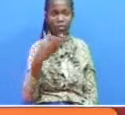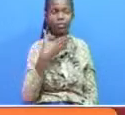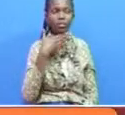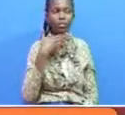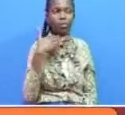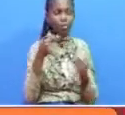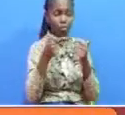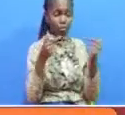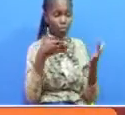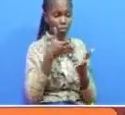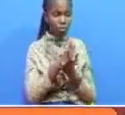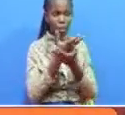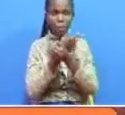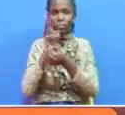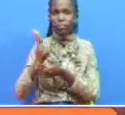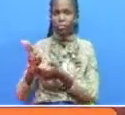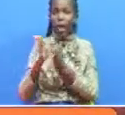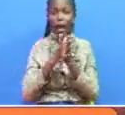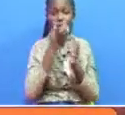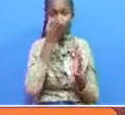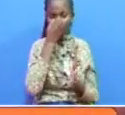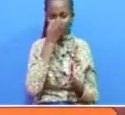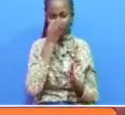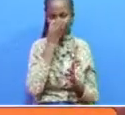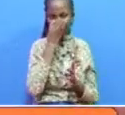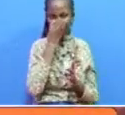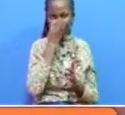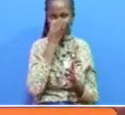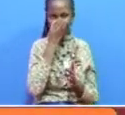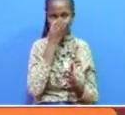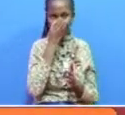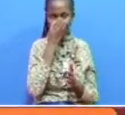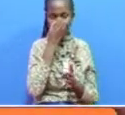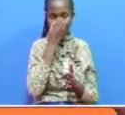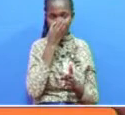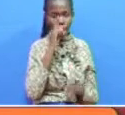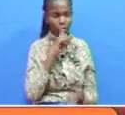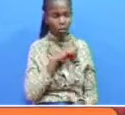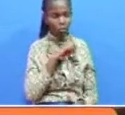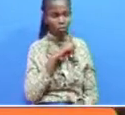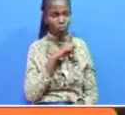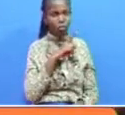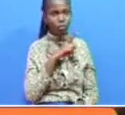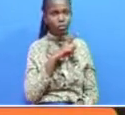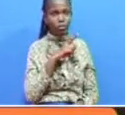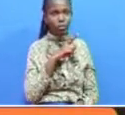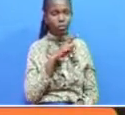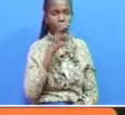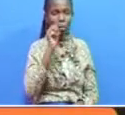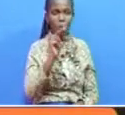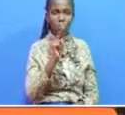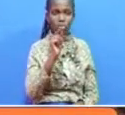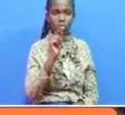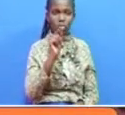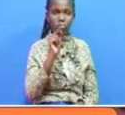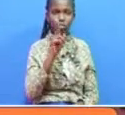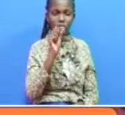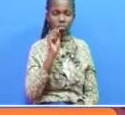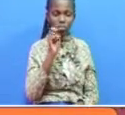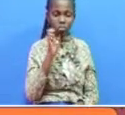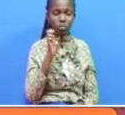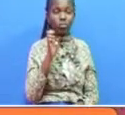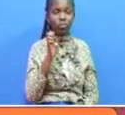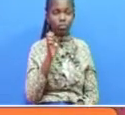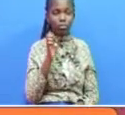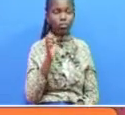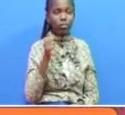kuhusi wakati wa President Kenyatta na munini wake William Ruto kufikia mudhia mukiti wa bunge Kibwezi cha udhulono wa sio mwengi